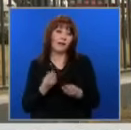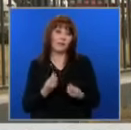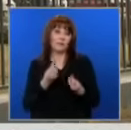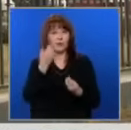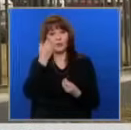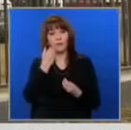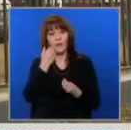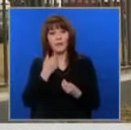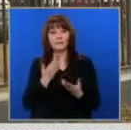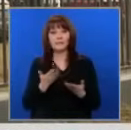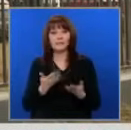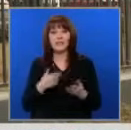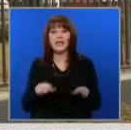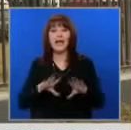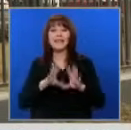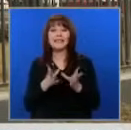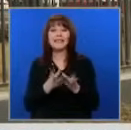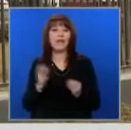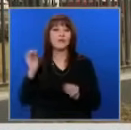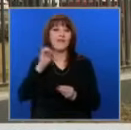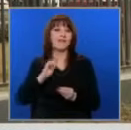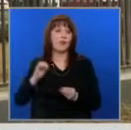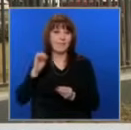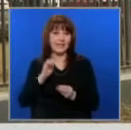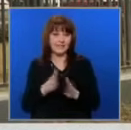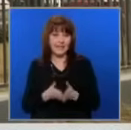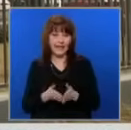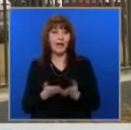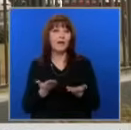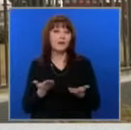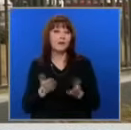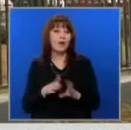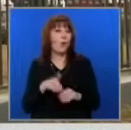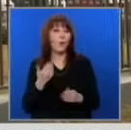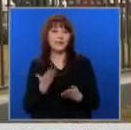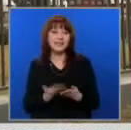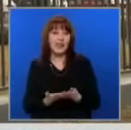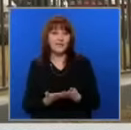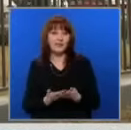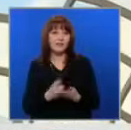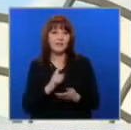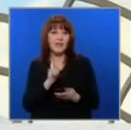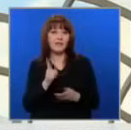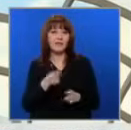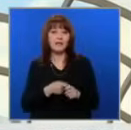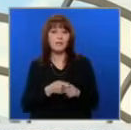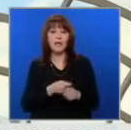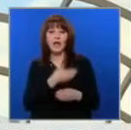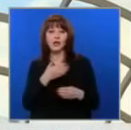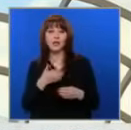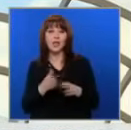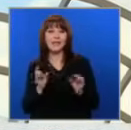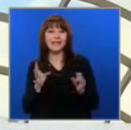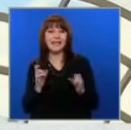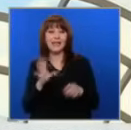бъдат заедно с европейските. Което означава, че оставка трябва да се подаде до средата на март месец. За ротацията